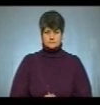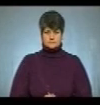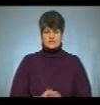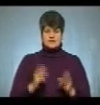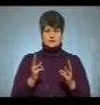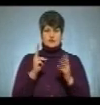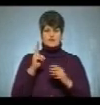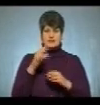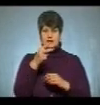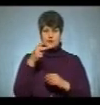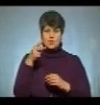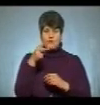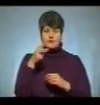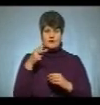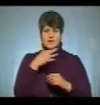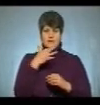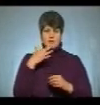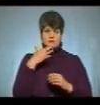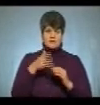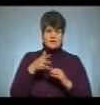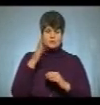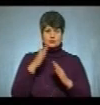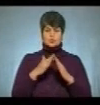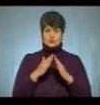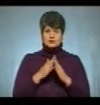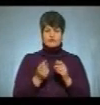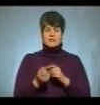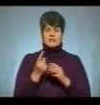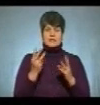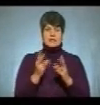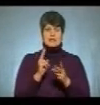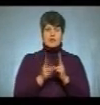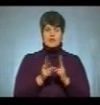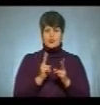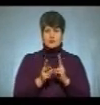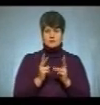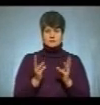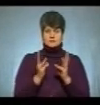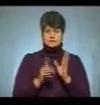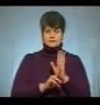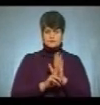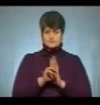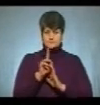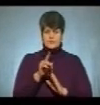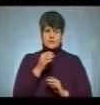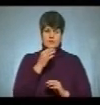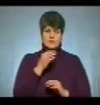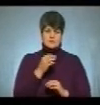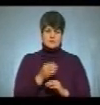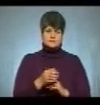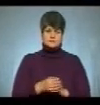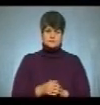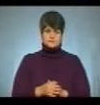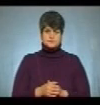Загорілась квартира на 2-му поверсі багатоповерхівки. Пожежа виникла на кухні, повідомила речник пожежно-рятувальної служби області Ірина Крупа.